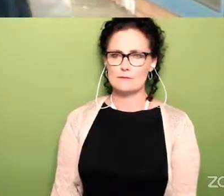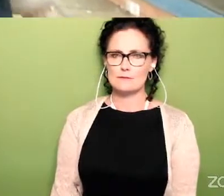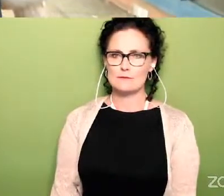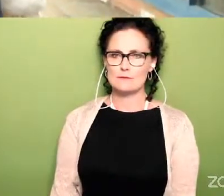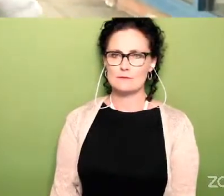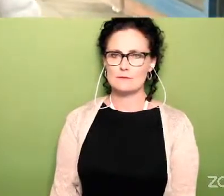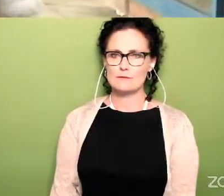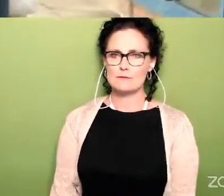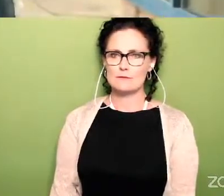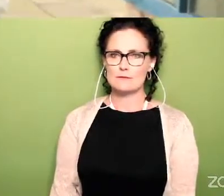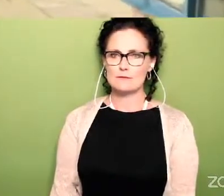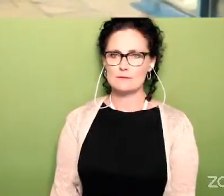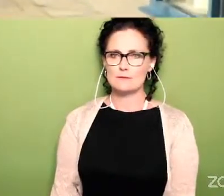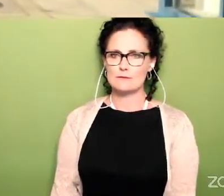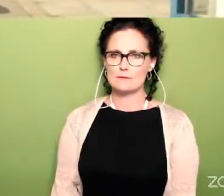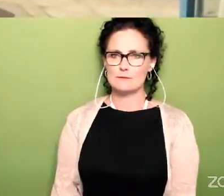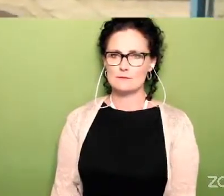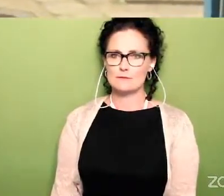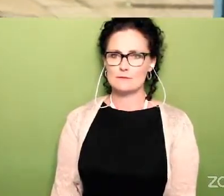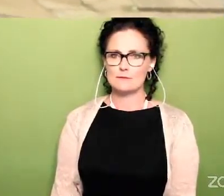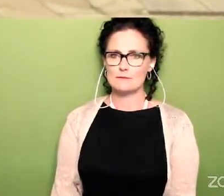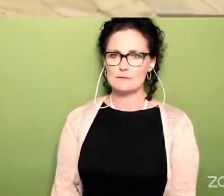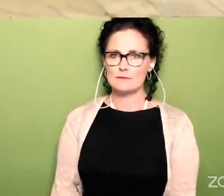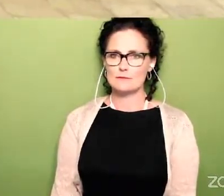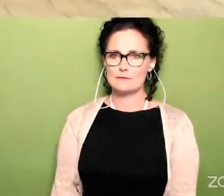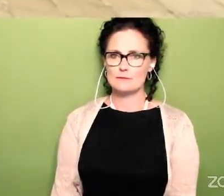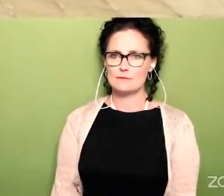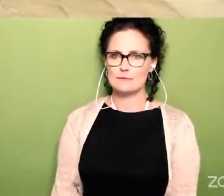चुप है के पुरलाम